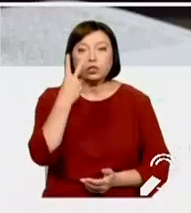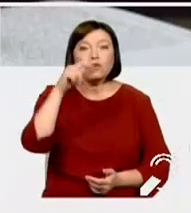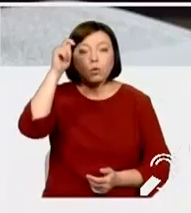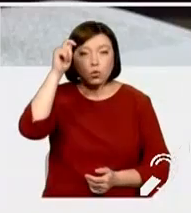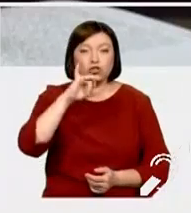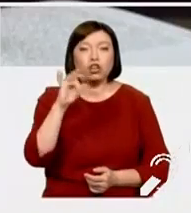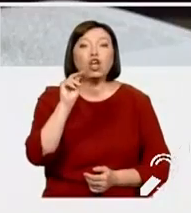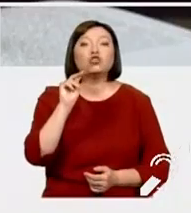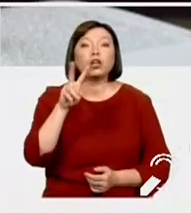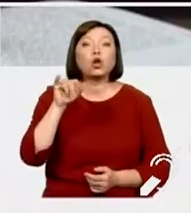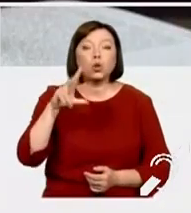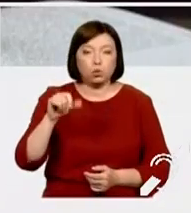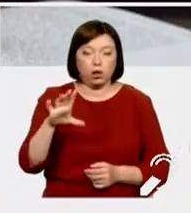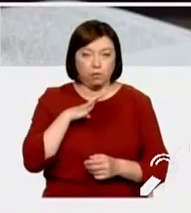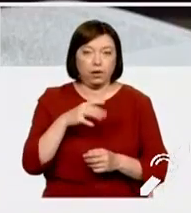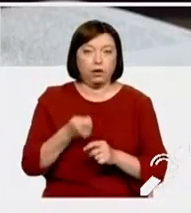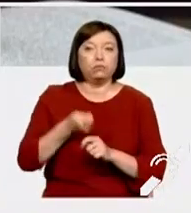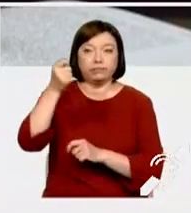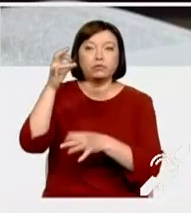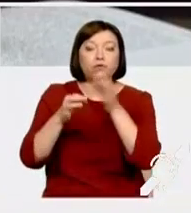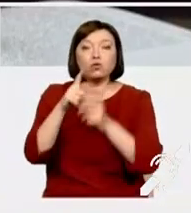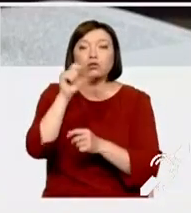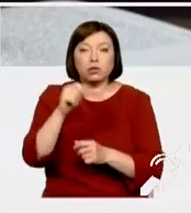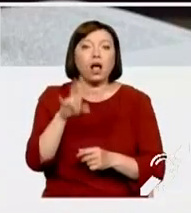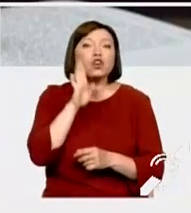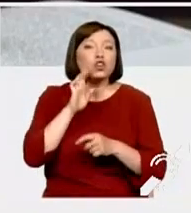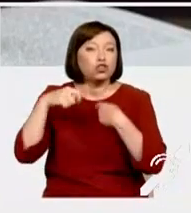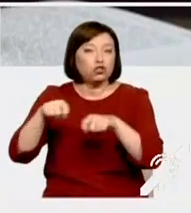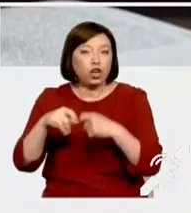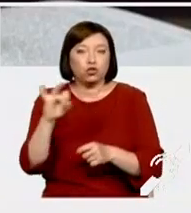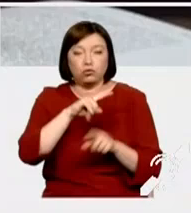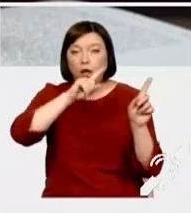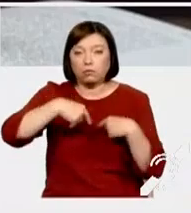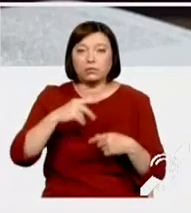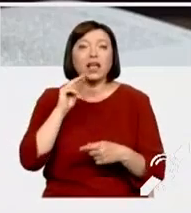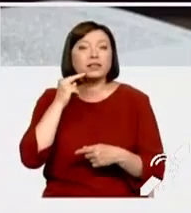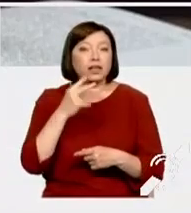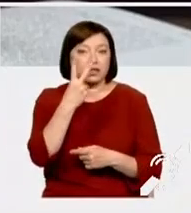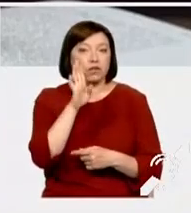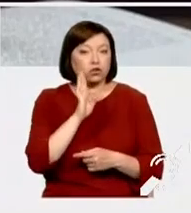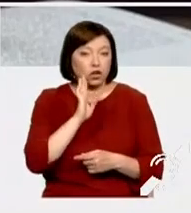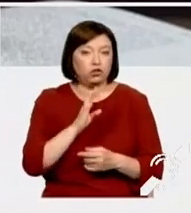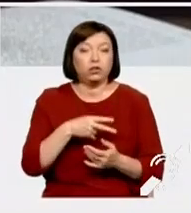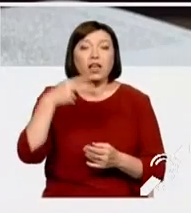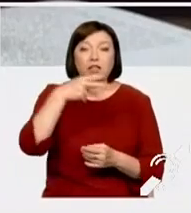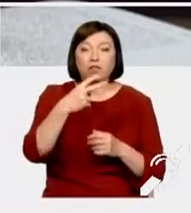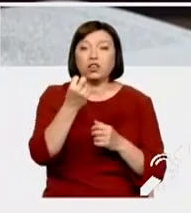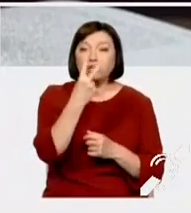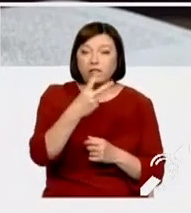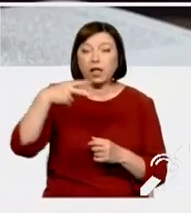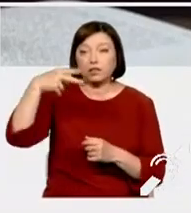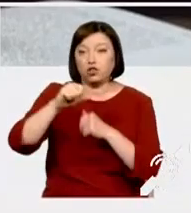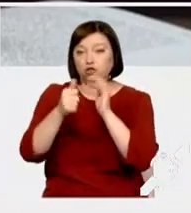bărbați din Cadâr Lunga au fost trimiși în judecată pentru proxenetism și exploatarea sexuală a două femei între anii 2012